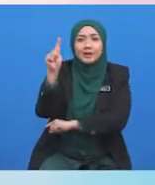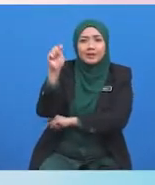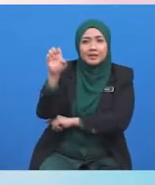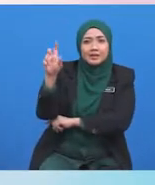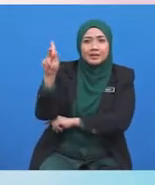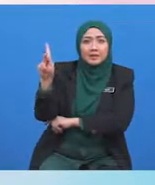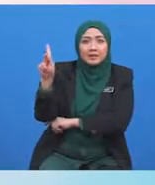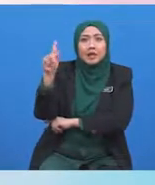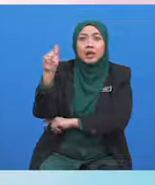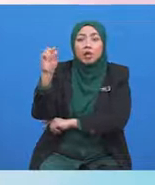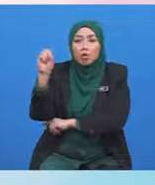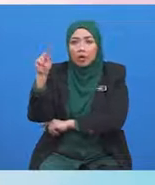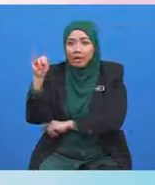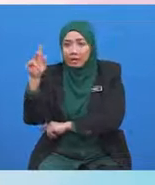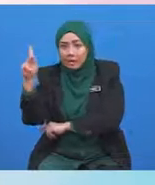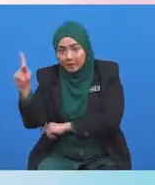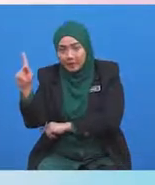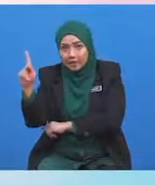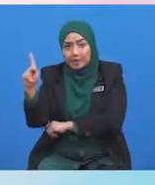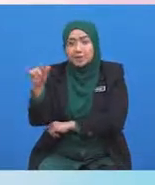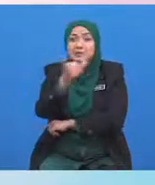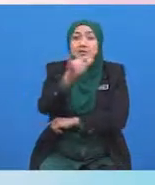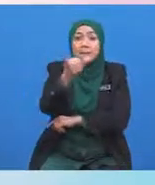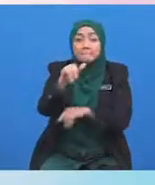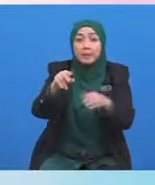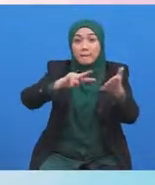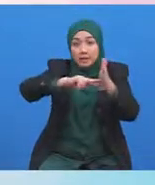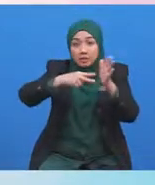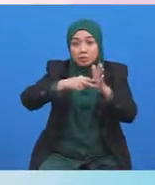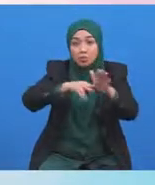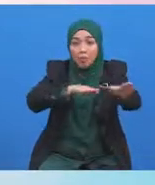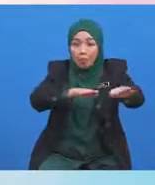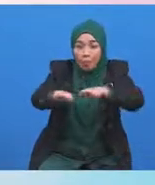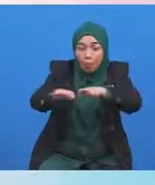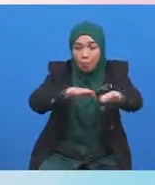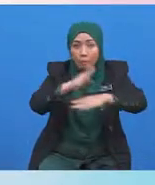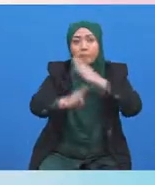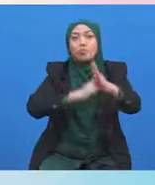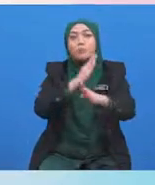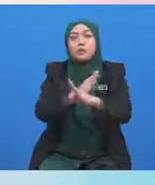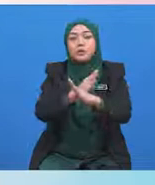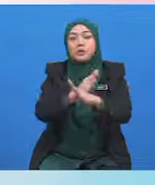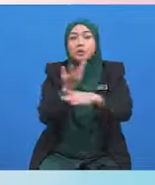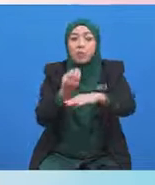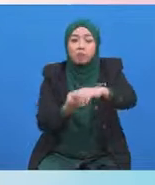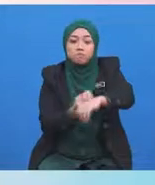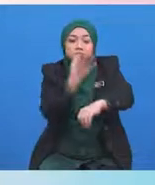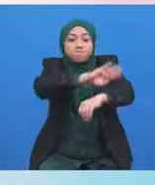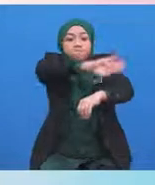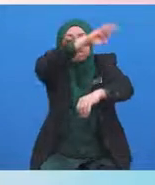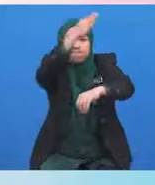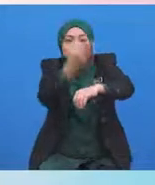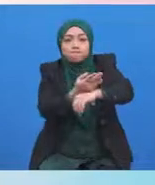Letusan gunung berapi atau kejadian gempa bumi boleh menyebabkan berlakunya gerakan jisim. Kegaran